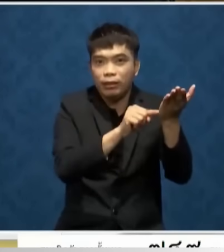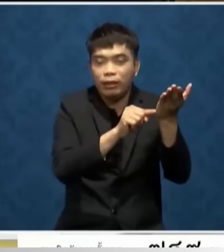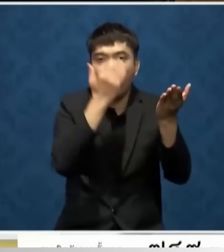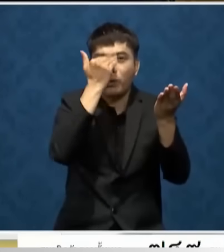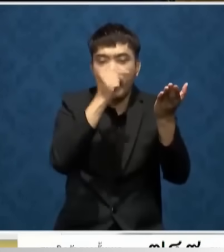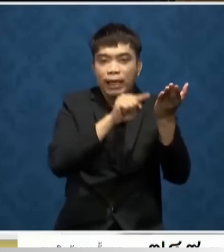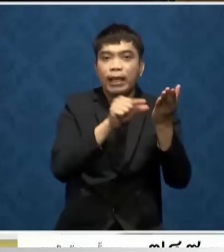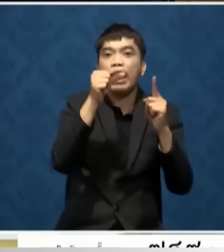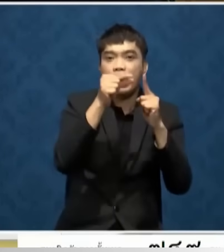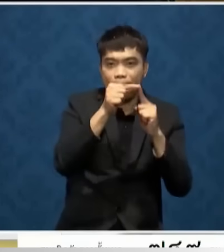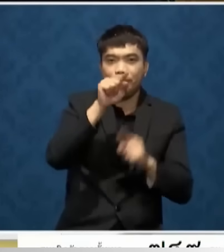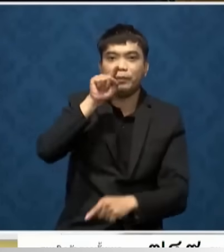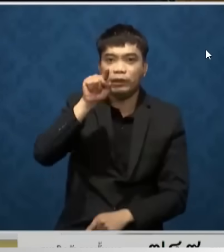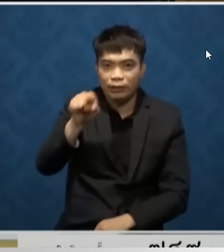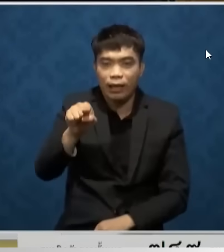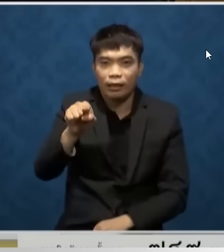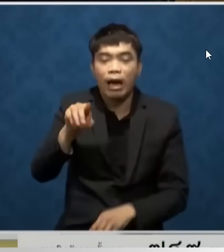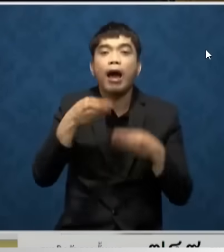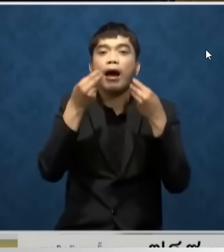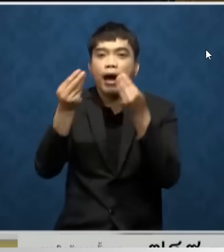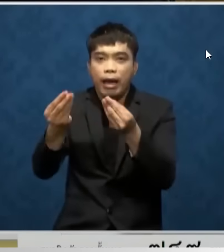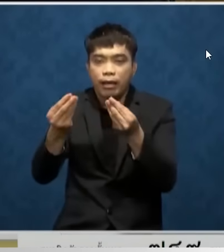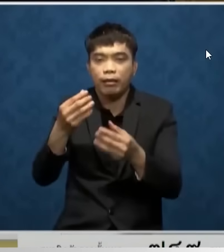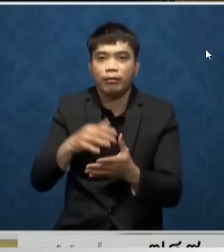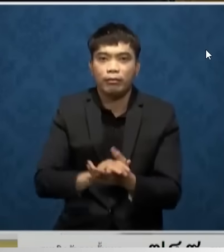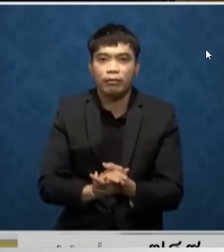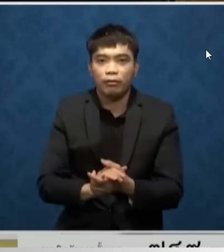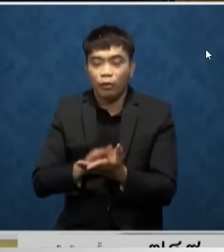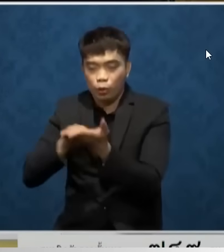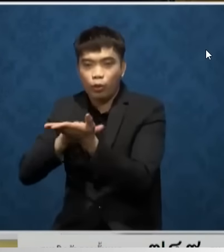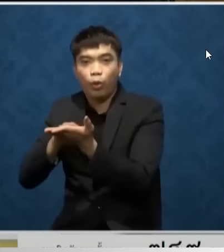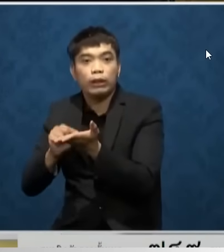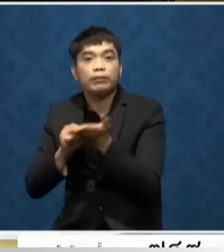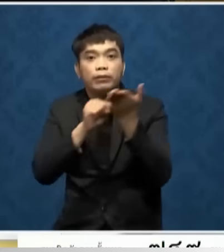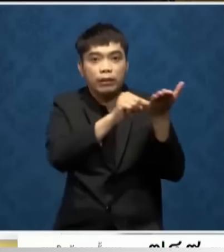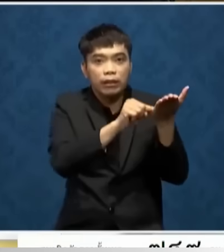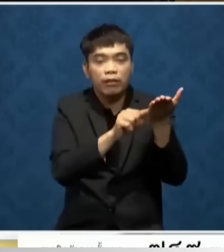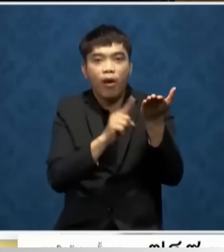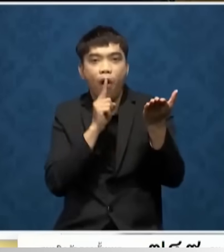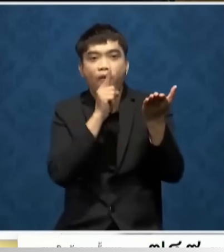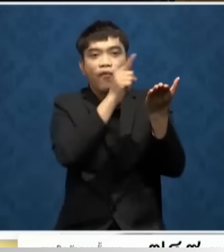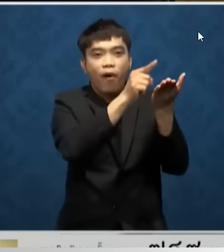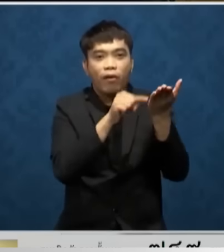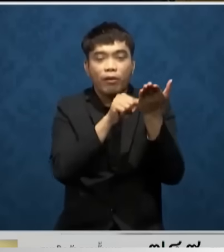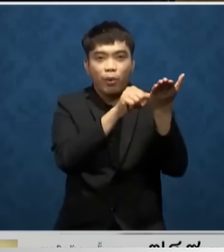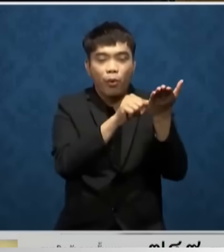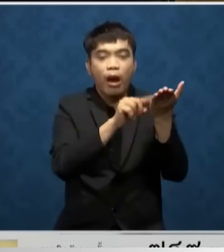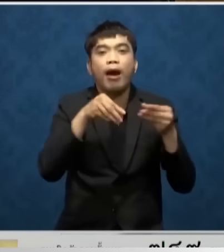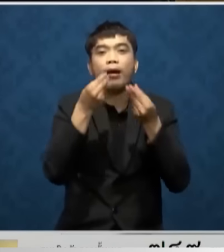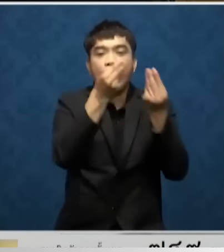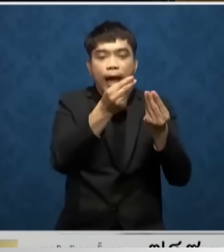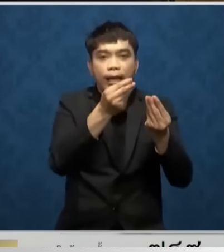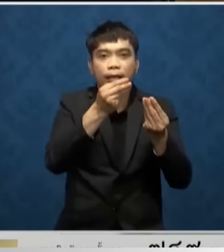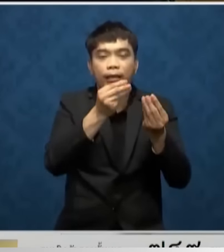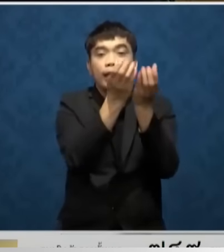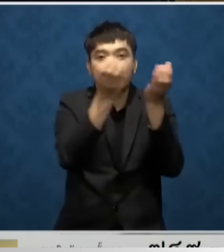ำสั่งนะครับให้ยื่นคำร้องเมื่อวันที่12พร้อมเอกสารประกอบคำร้องเพื่อขอให้ศาลรัฐธรรมนูญวินิจ